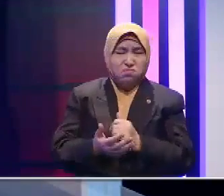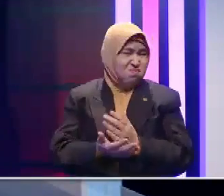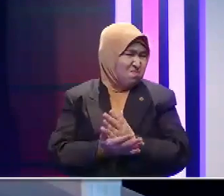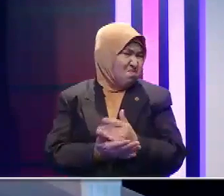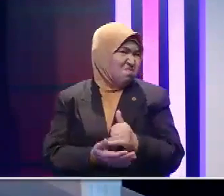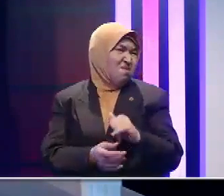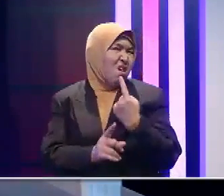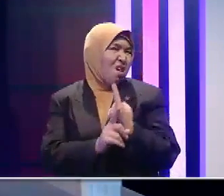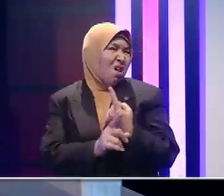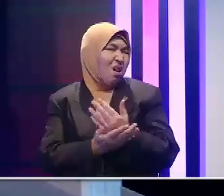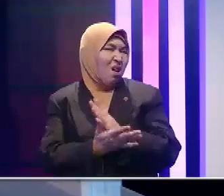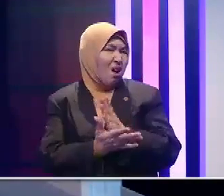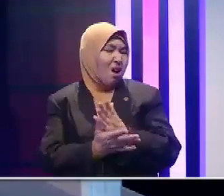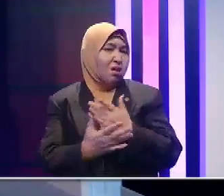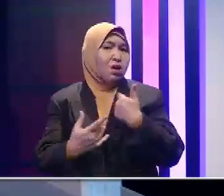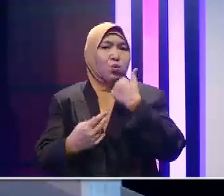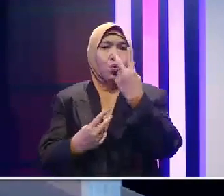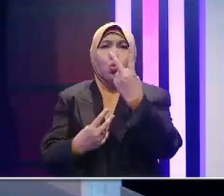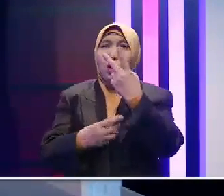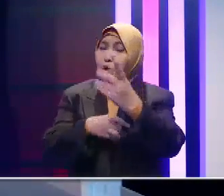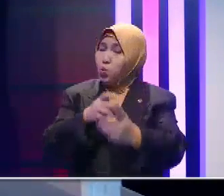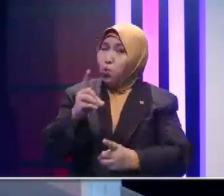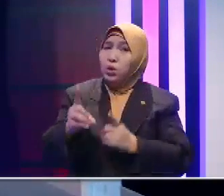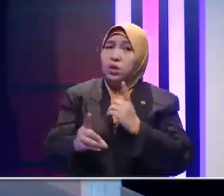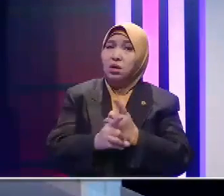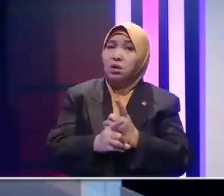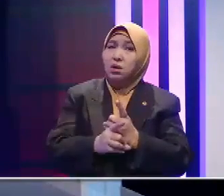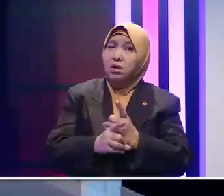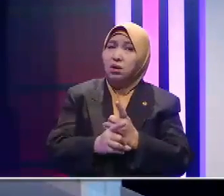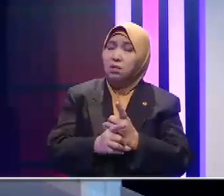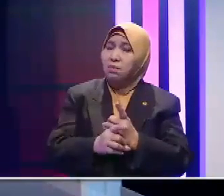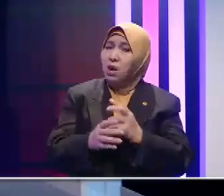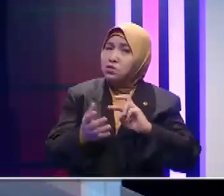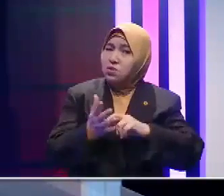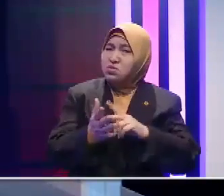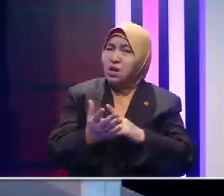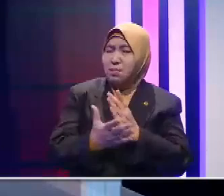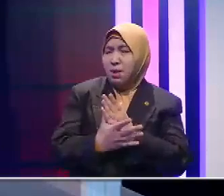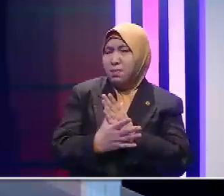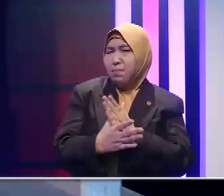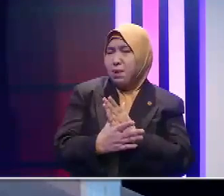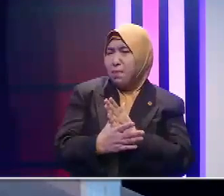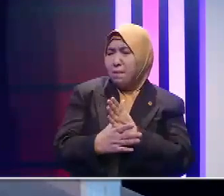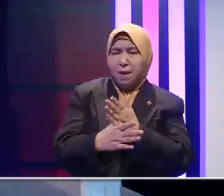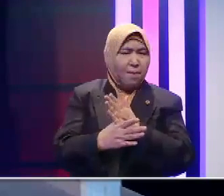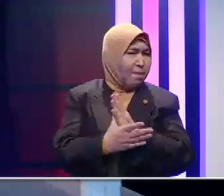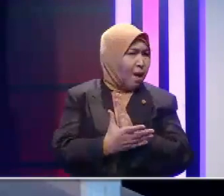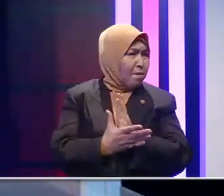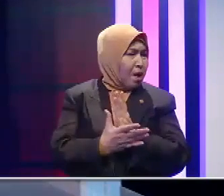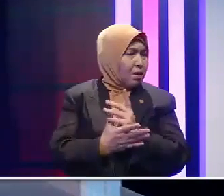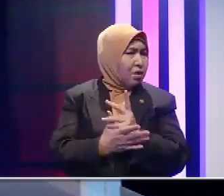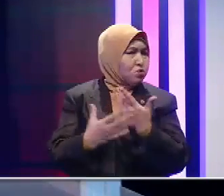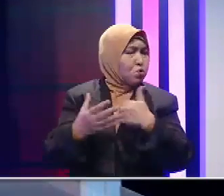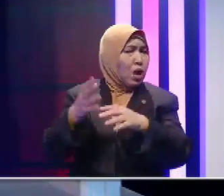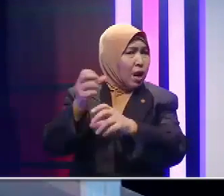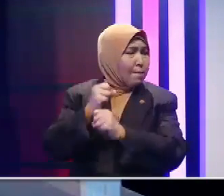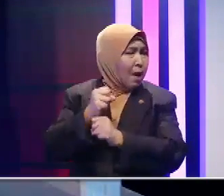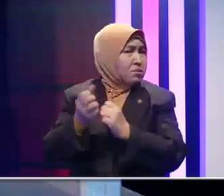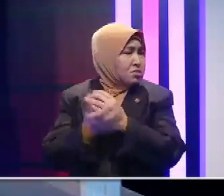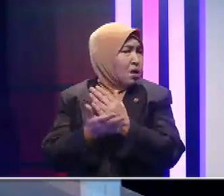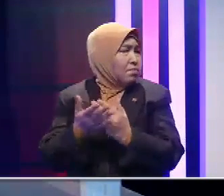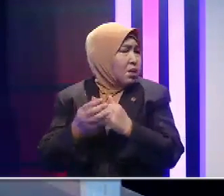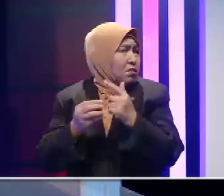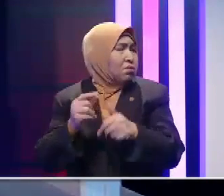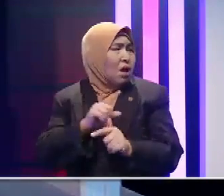dia dalam dua dunia. Kan? Maksudnya ragu-ragu ni tiba bila dalam keadaan dia dah dapat sesuatu, tapi